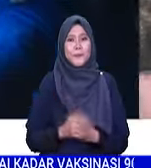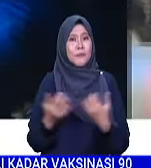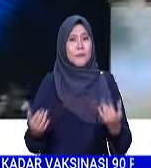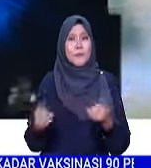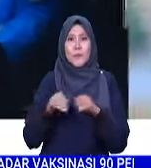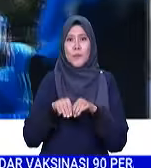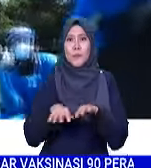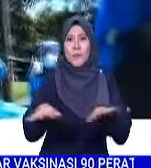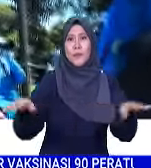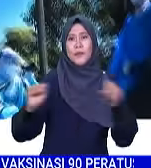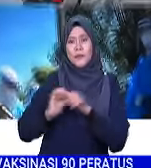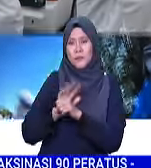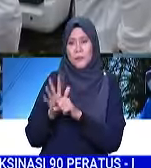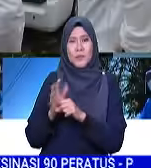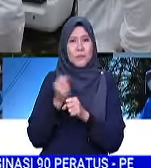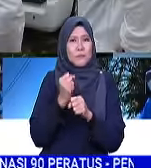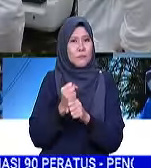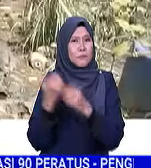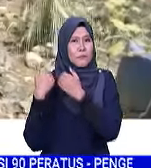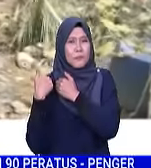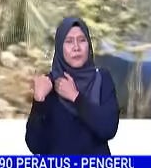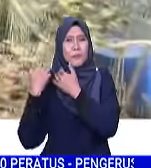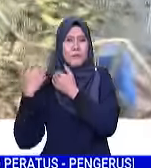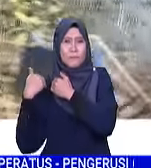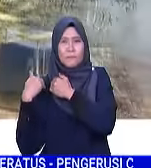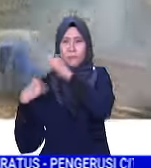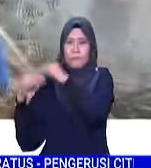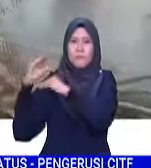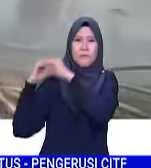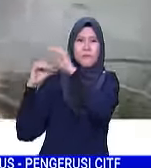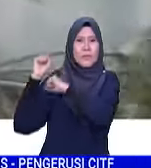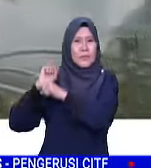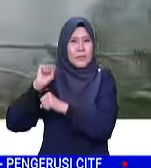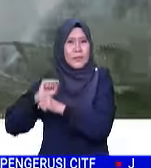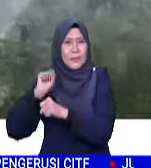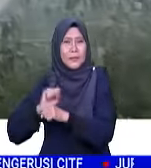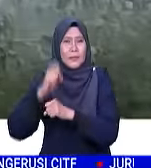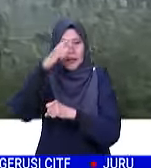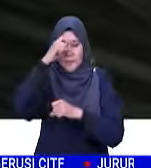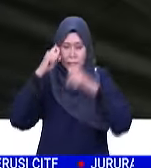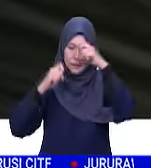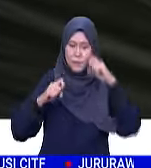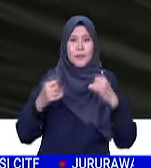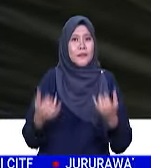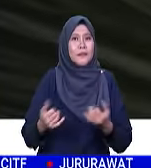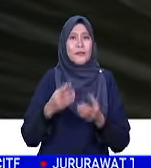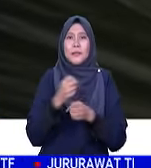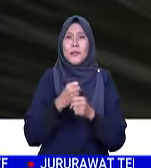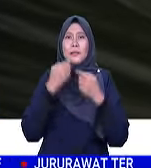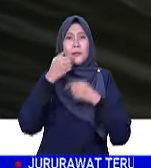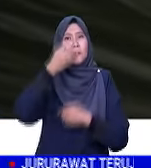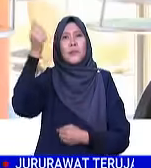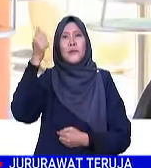penularan COVID-19, tugas diamanahkan terus dipikul tanpa sanksi demi menghasilkan yang terbaik